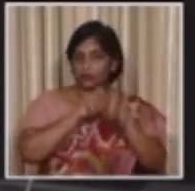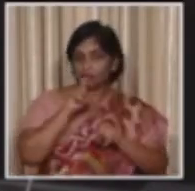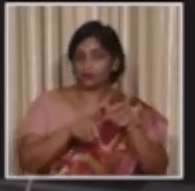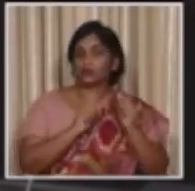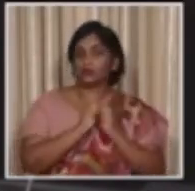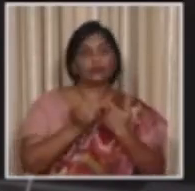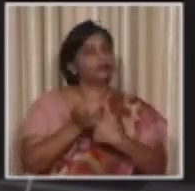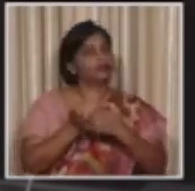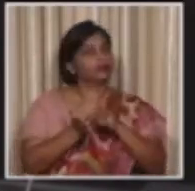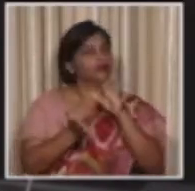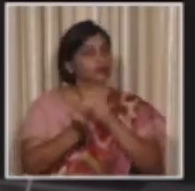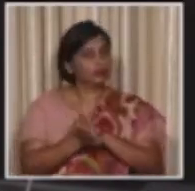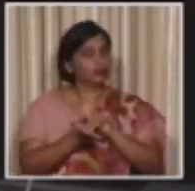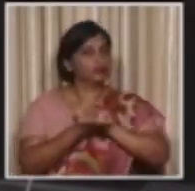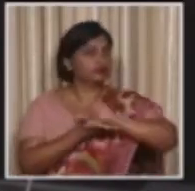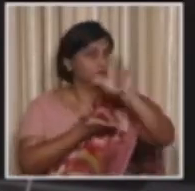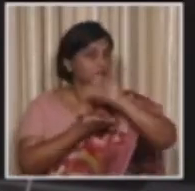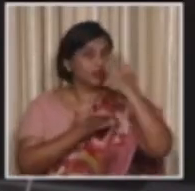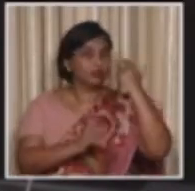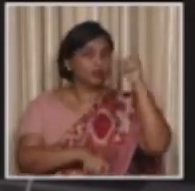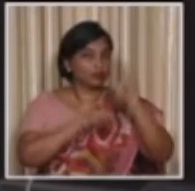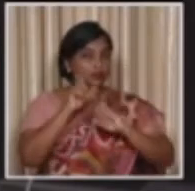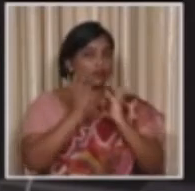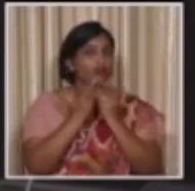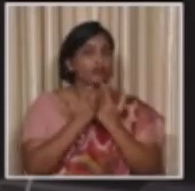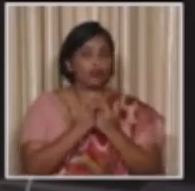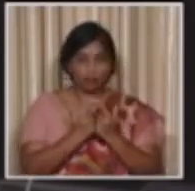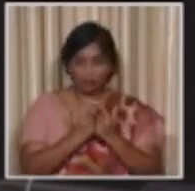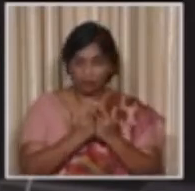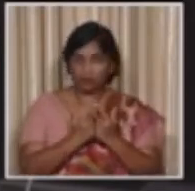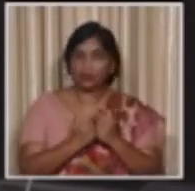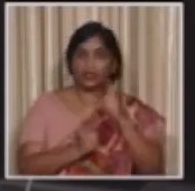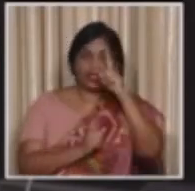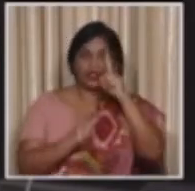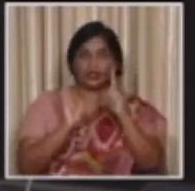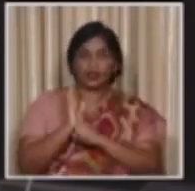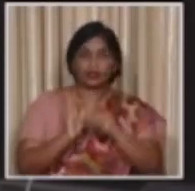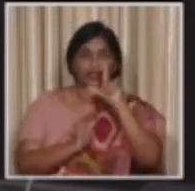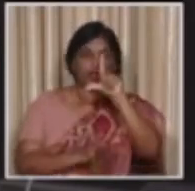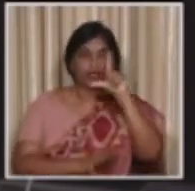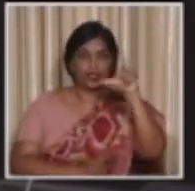කාර්යාංශයේ ලියාපදිංචිය ලබා විදේශගත වී ඇති කාන්තාවන් සංඛ්‍යාව